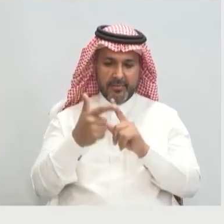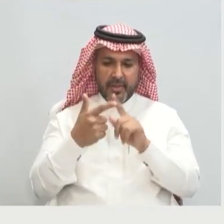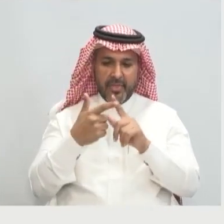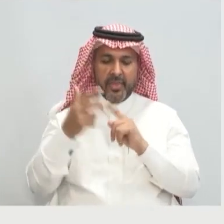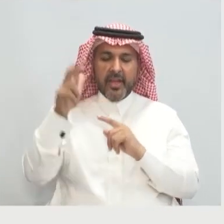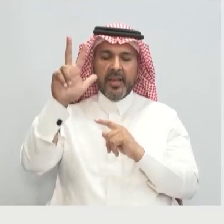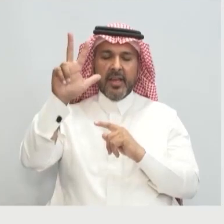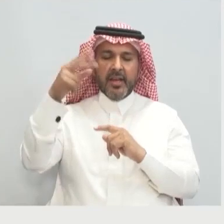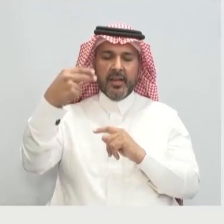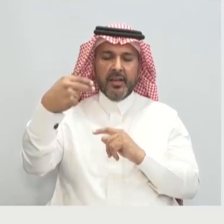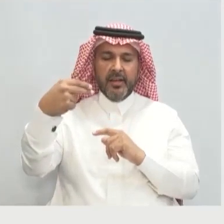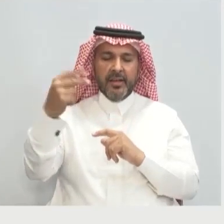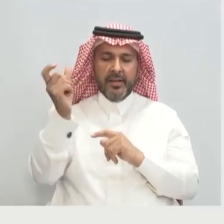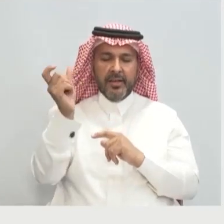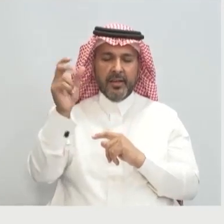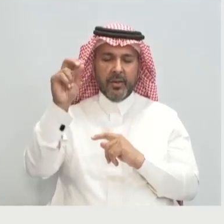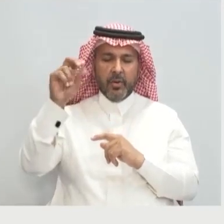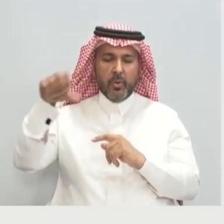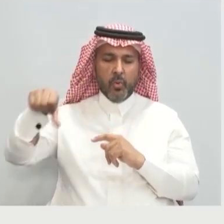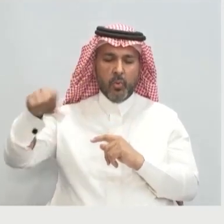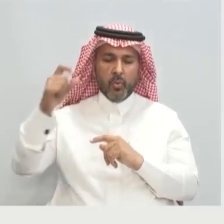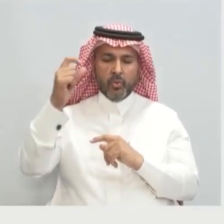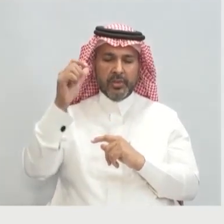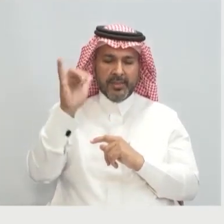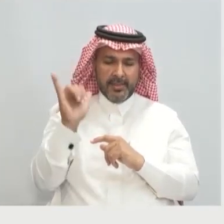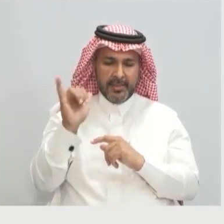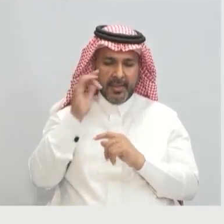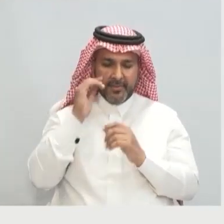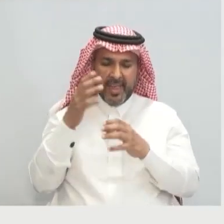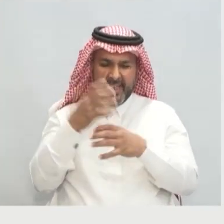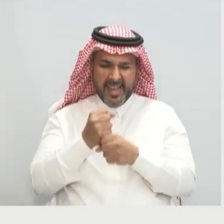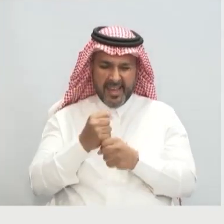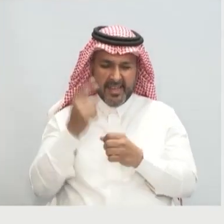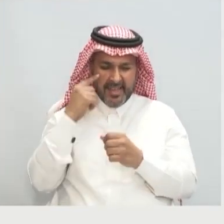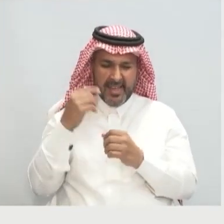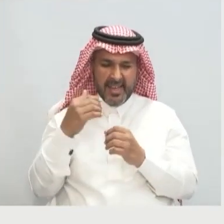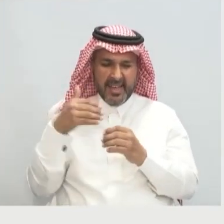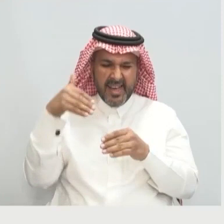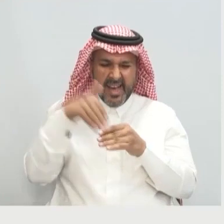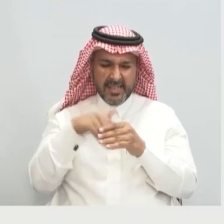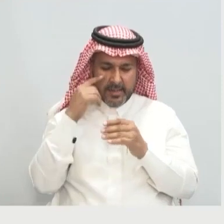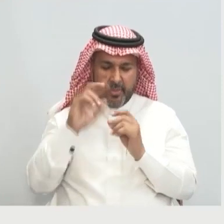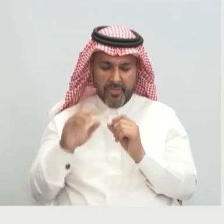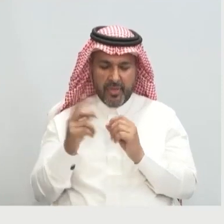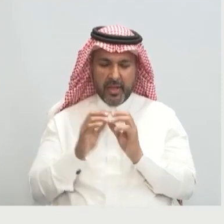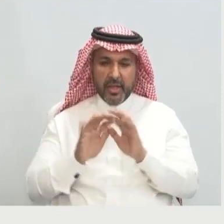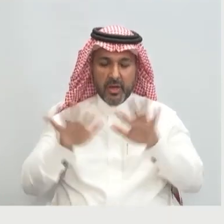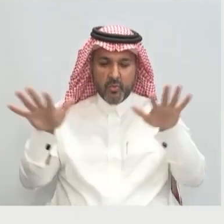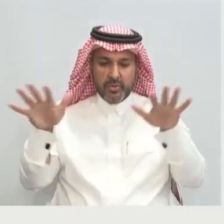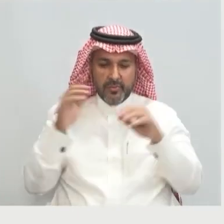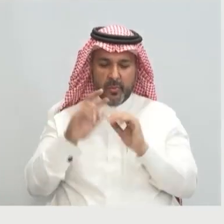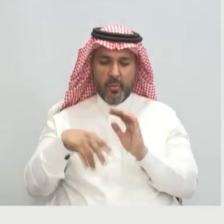التواصل الشخصي اما يكون شبكه خاصه او شخصيه او تواصل عنقودي او تواصل كتابي